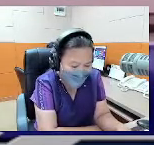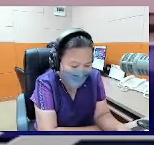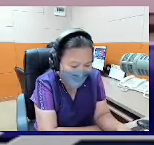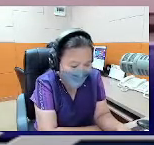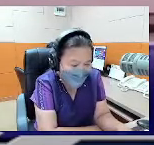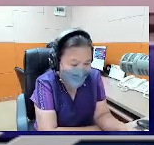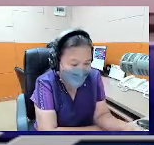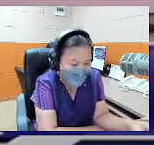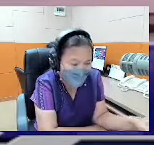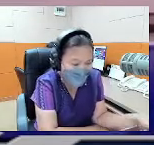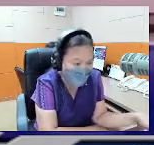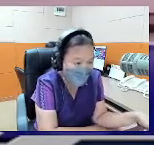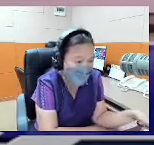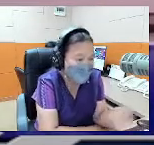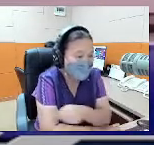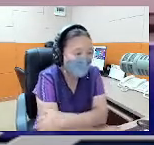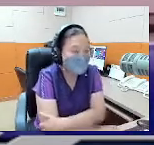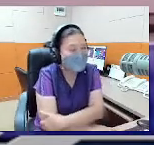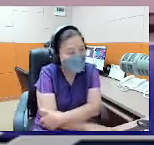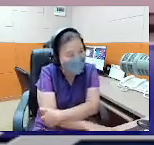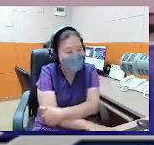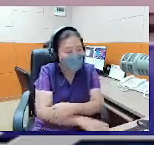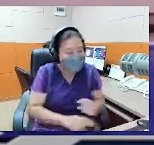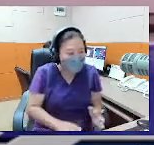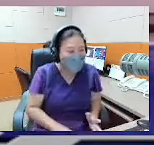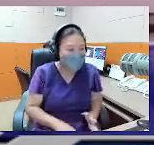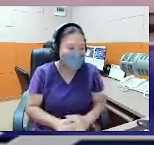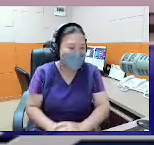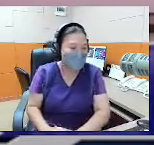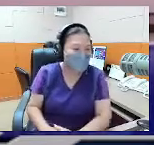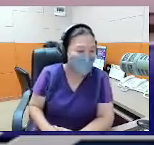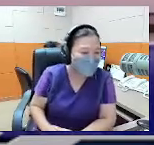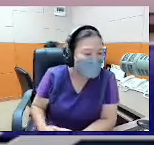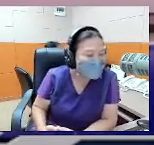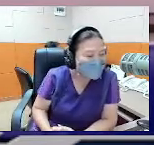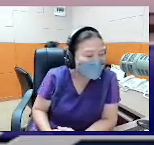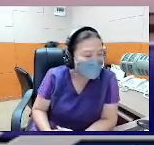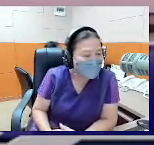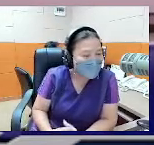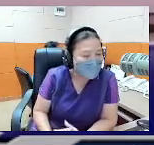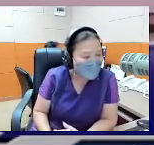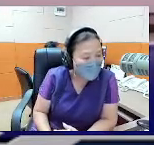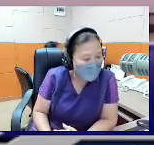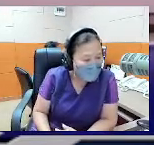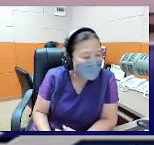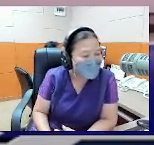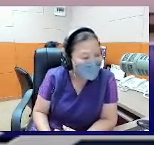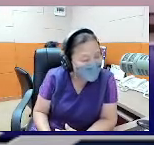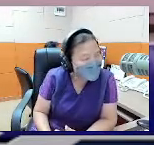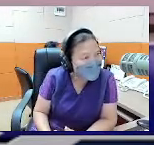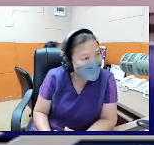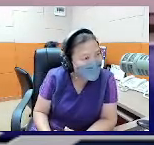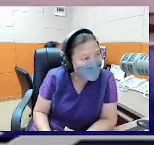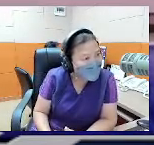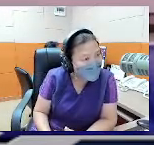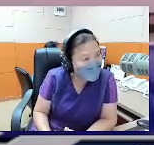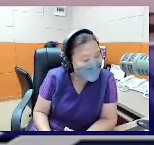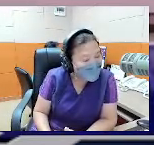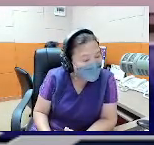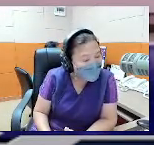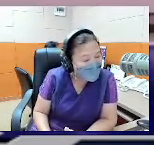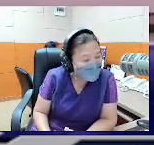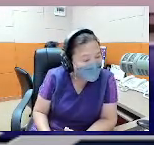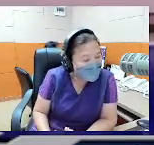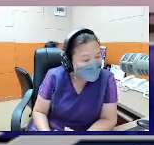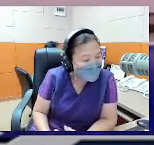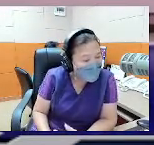จะมีศาสตร์ในเรื่องของฮาลาลกับฮารอมอยู ่ะ นะคะเขาจะนักศึกษาที่มาเรียนในหลักสูตรเราค่ะนอกจากเราจะมีอาจารย์ที่เก่งในเ